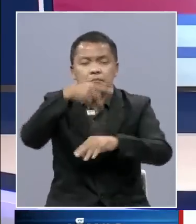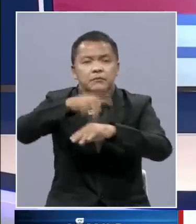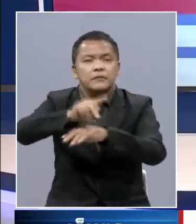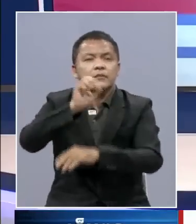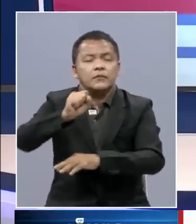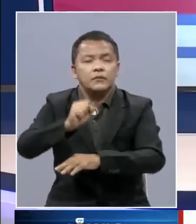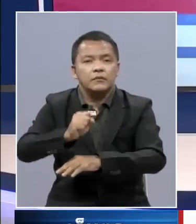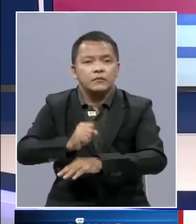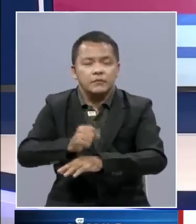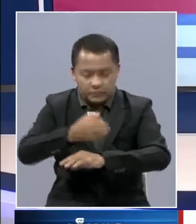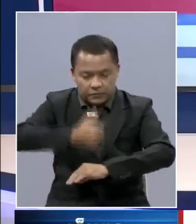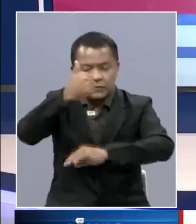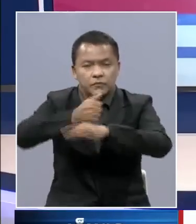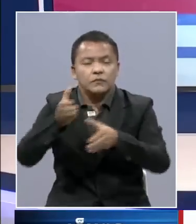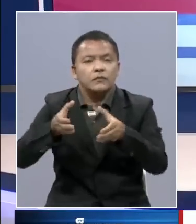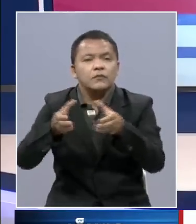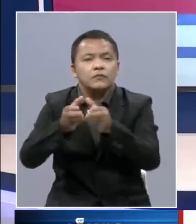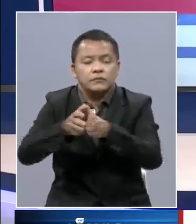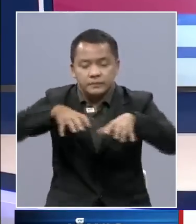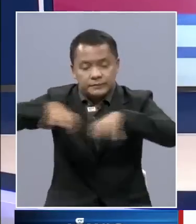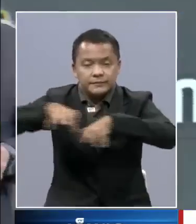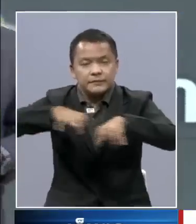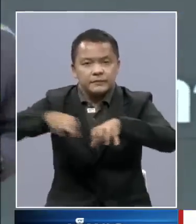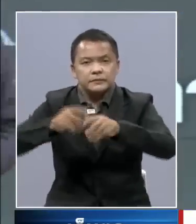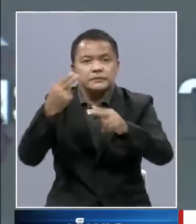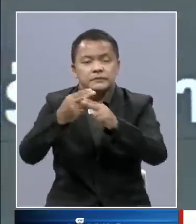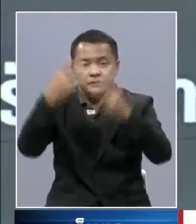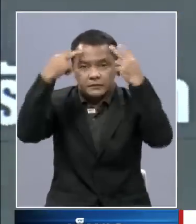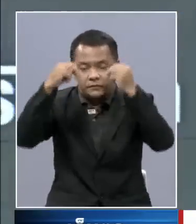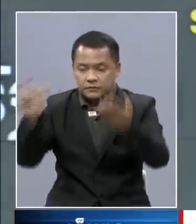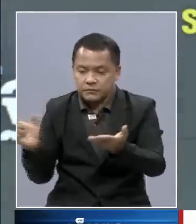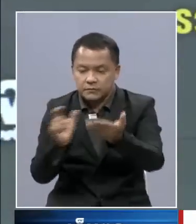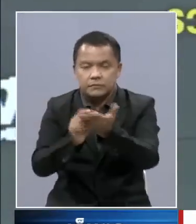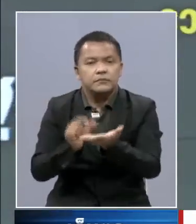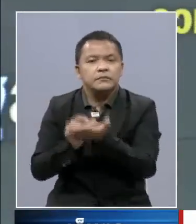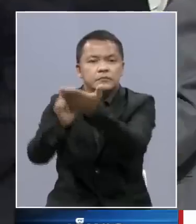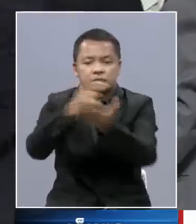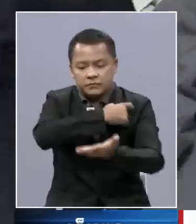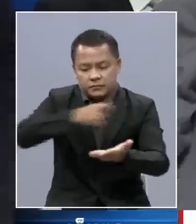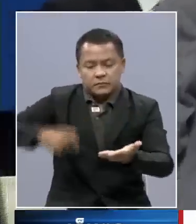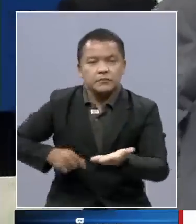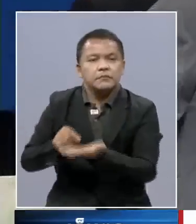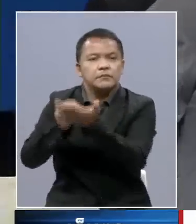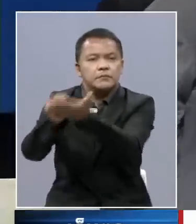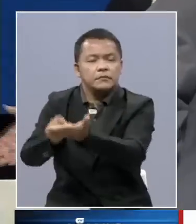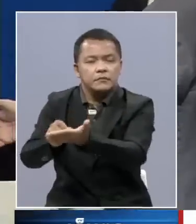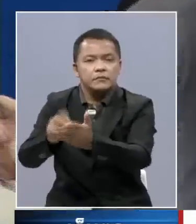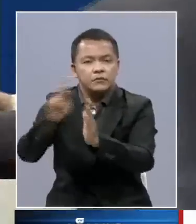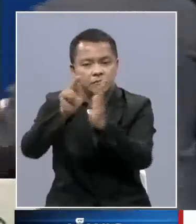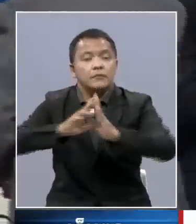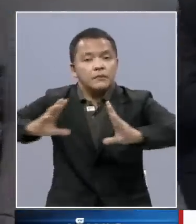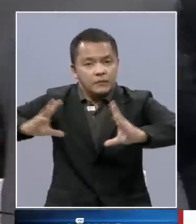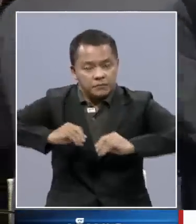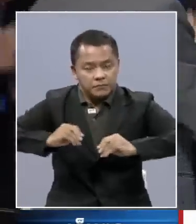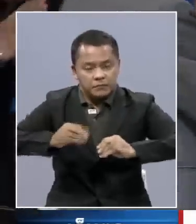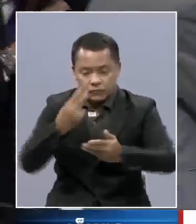ภาเป็นประมุขฝ่ายนิติบัญญัติมีหน้าที่นำชื่อนายกขึ้นทูลเกล้าด้วยแล้วก็ตรวจสอบจะรับหรือไม่รับข้อกฎหมายก่อนบร